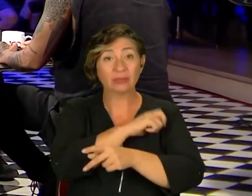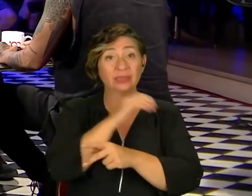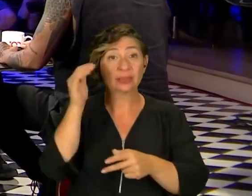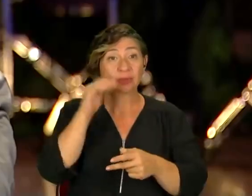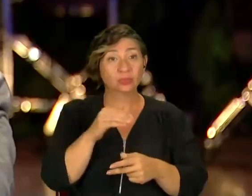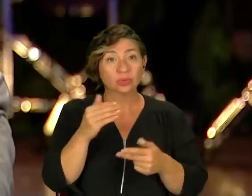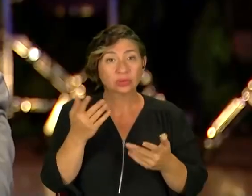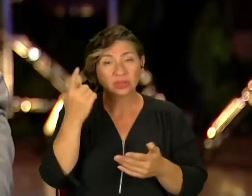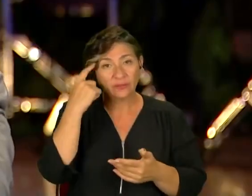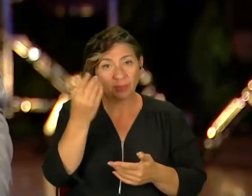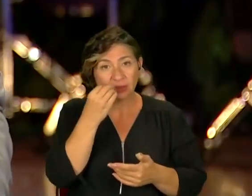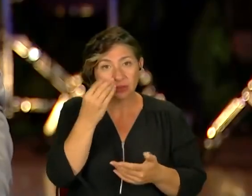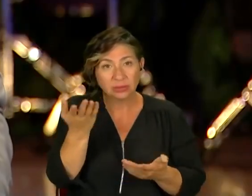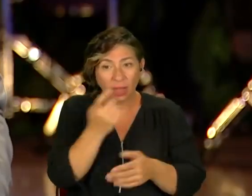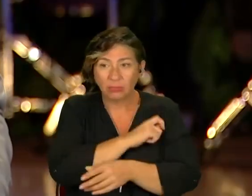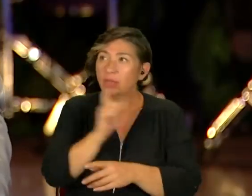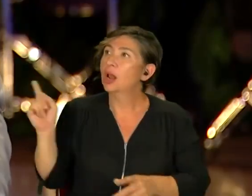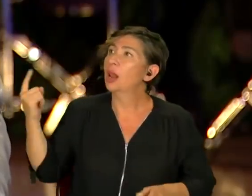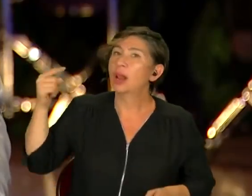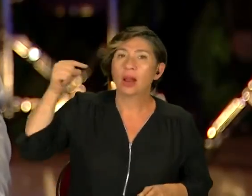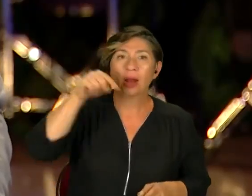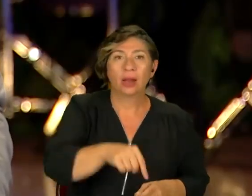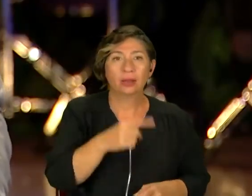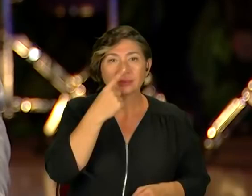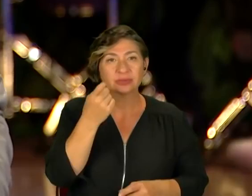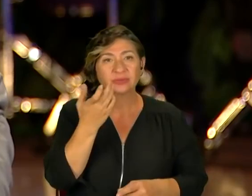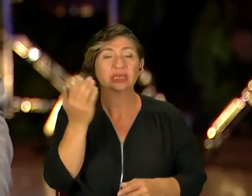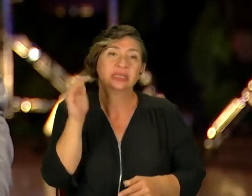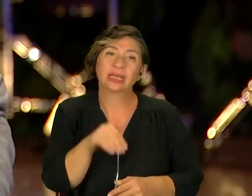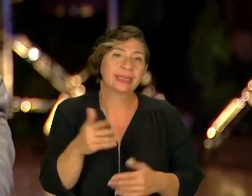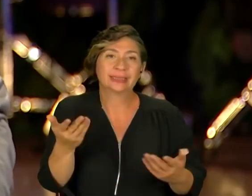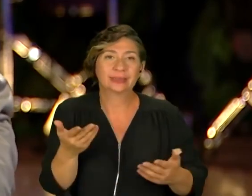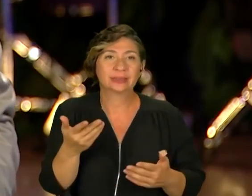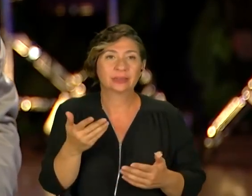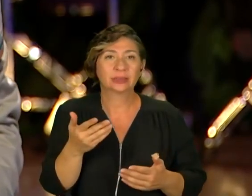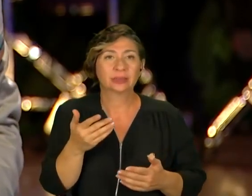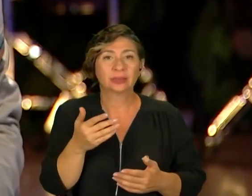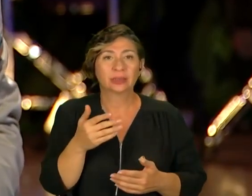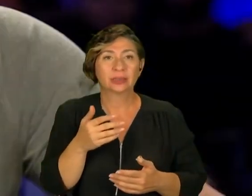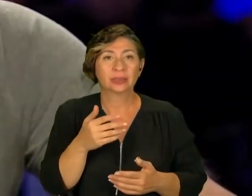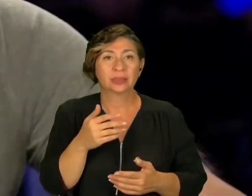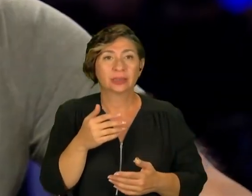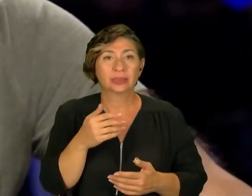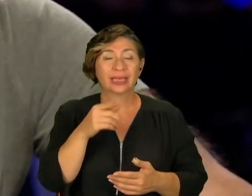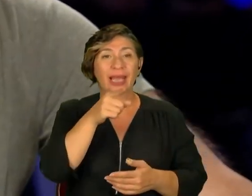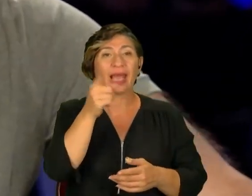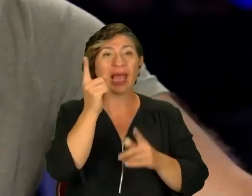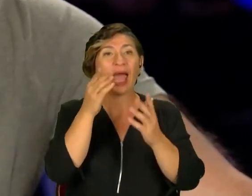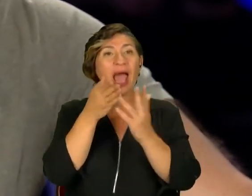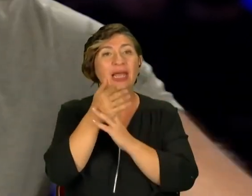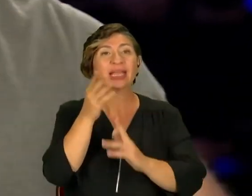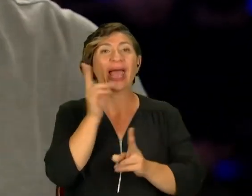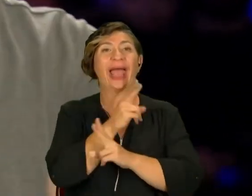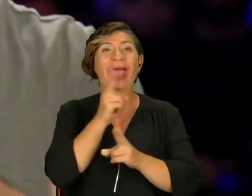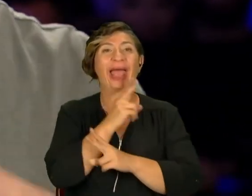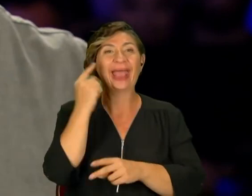Almanya'dan gelmiş. Diyorum ki kafayı mı yediniz lan? Niye Almanya'dan buraya geliyorsunuz ki? Geldik işte filan. Aralarında tek sırıtan bendim. Sen arada sırıtan.